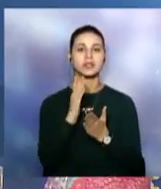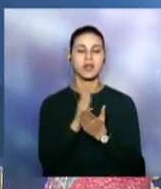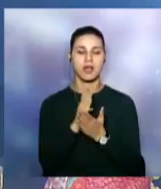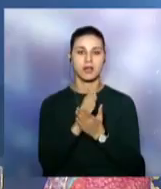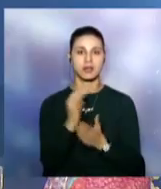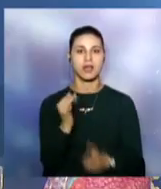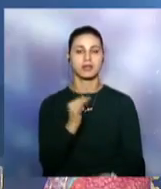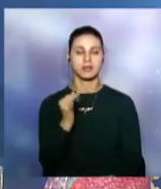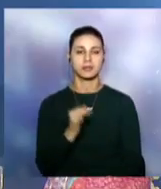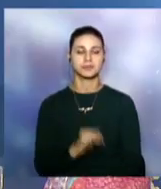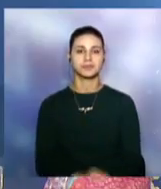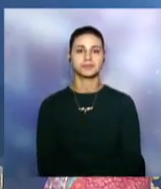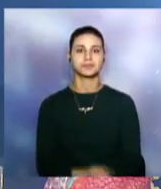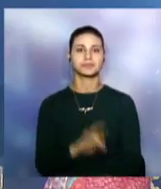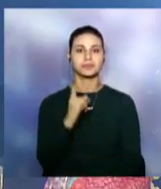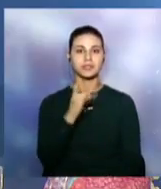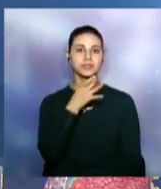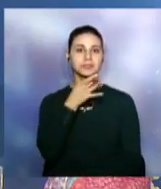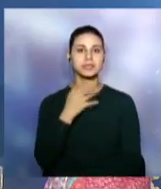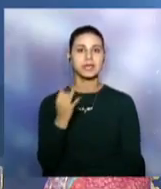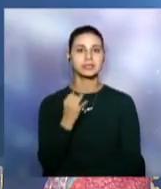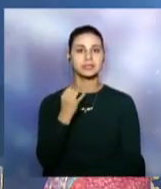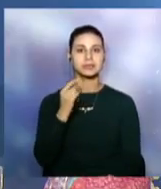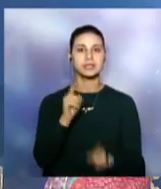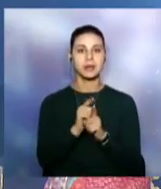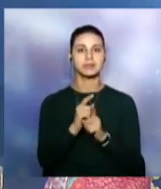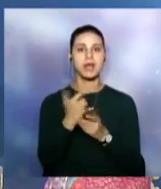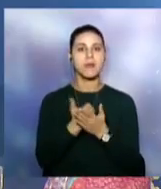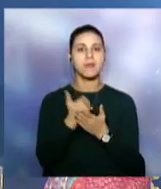გარეშე, ასევე ცნობის მოყარე პატარა საინტერესებს, რა ხდება